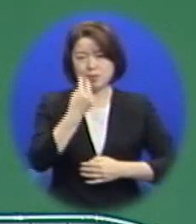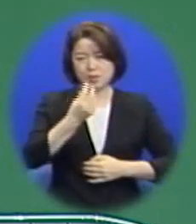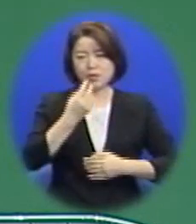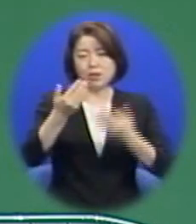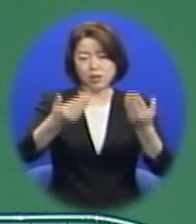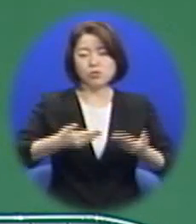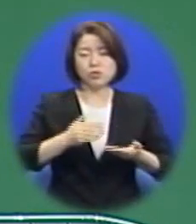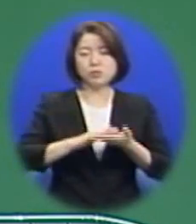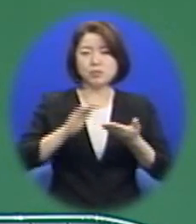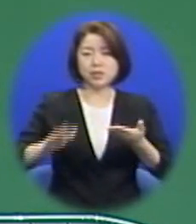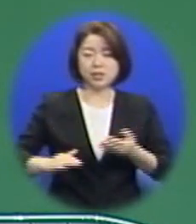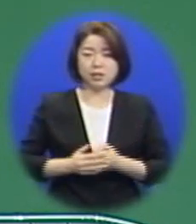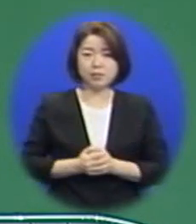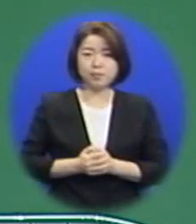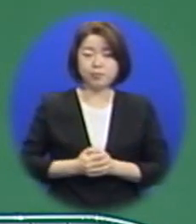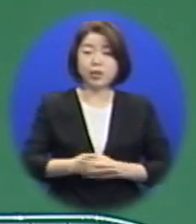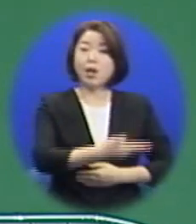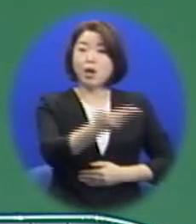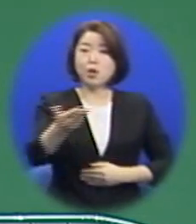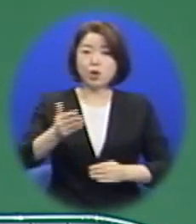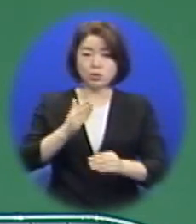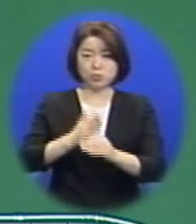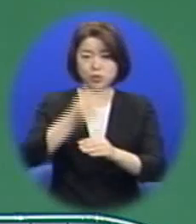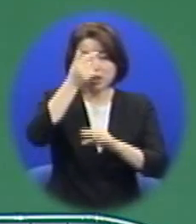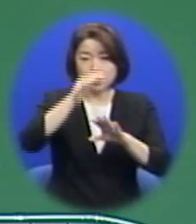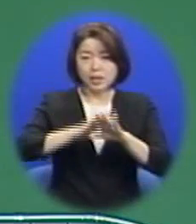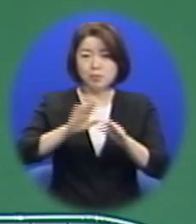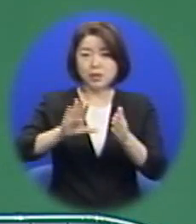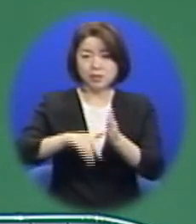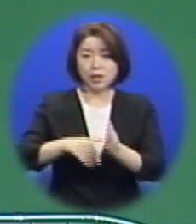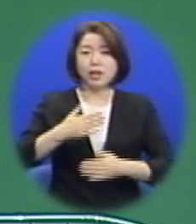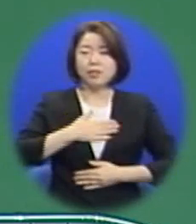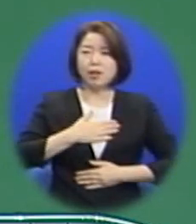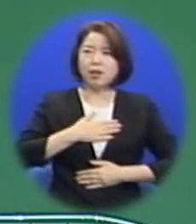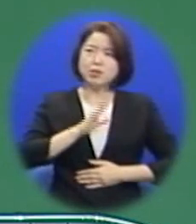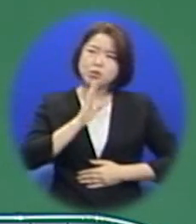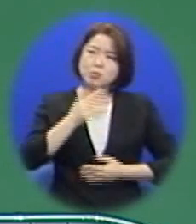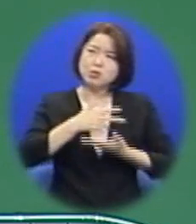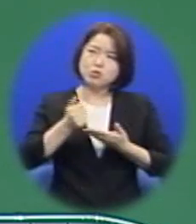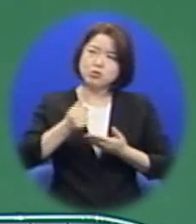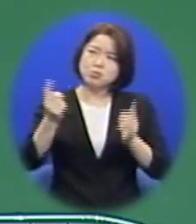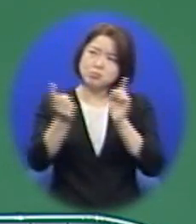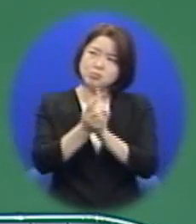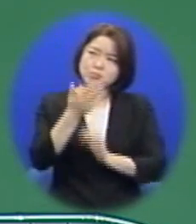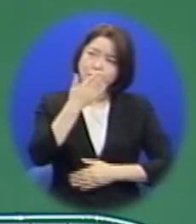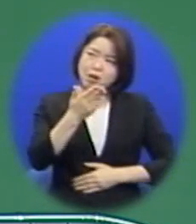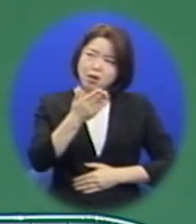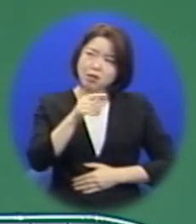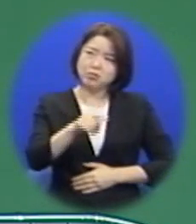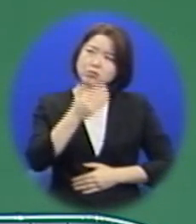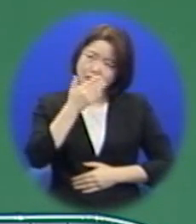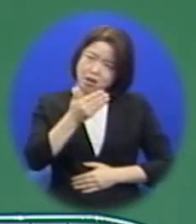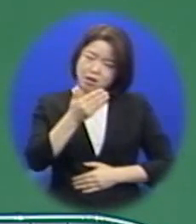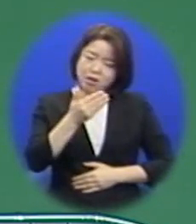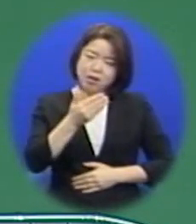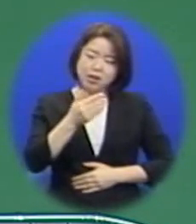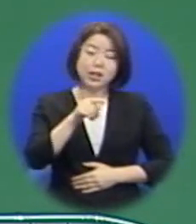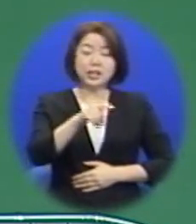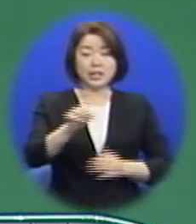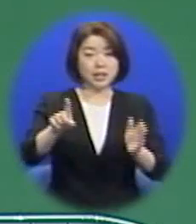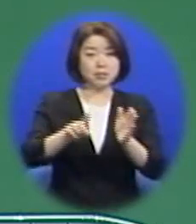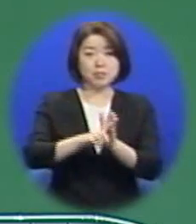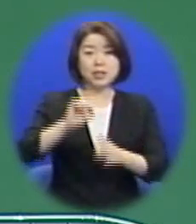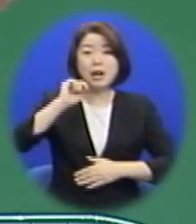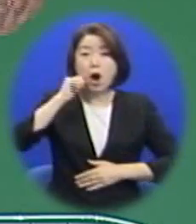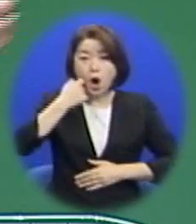여러분 중에 아 예배 때 내가 정말 주님을 만날 수 있을까? 진짜 그게 가능한 일일까? 믿어지지